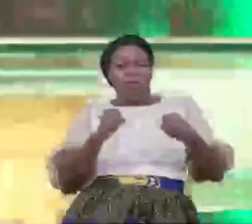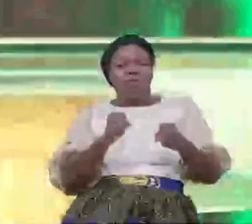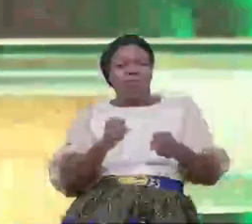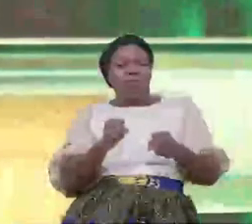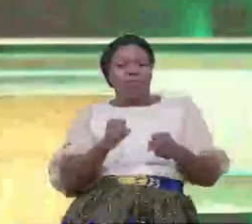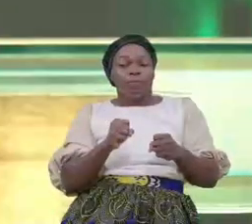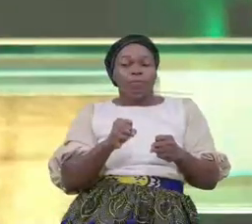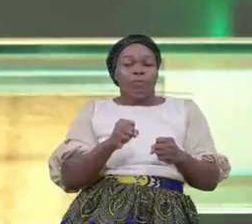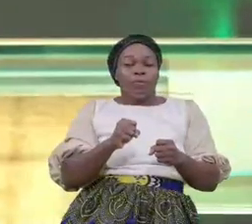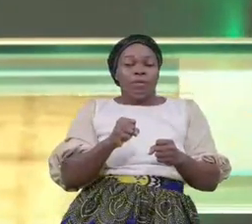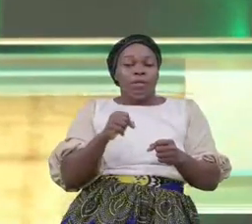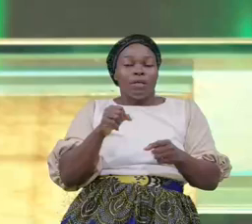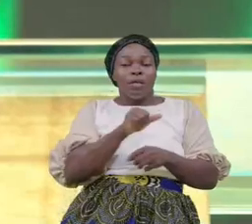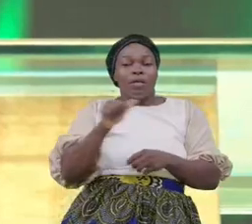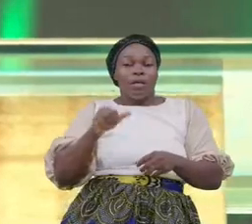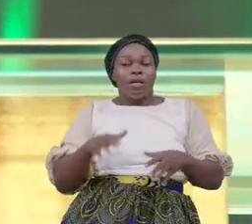La vie de santé.